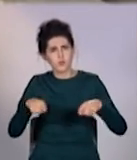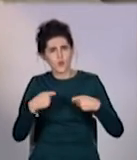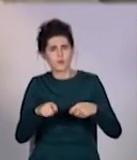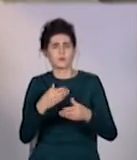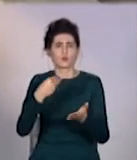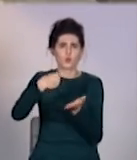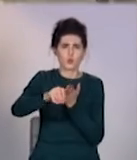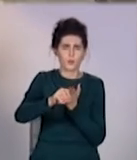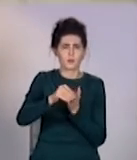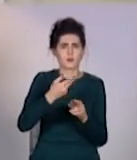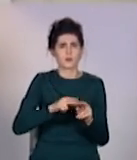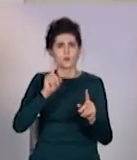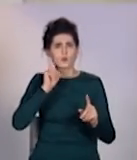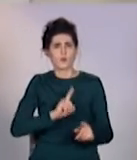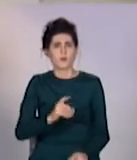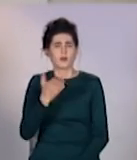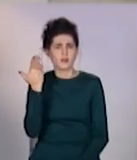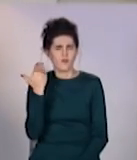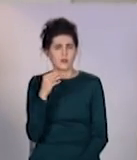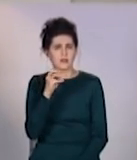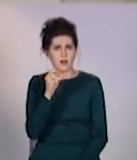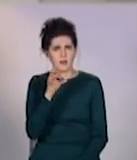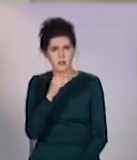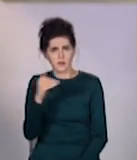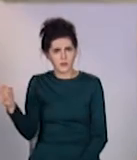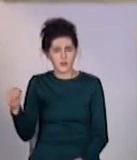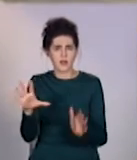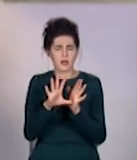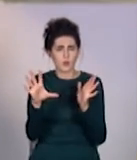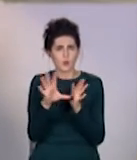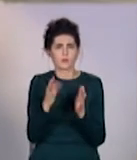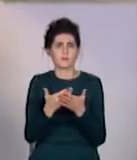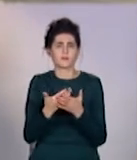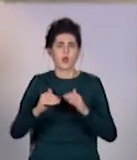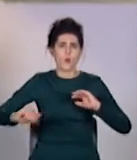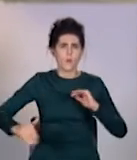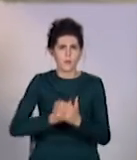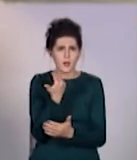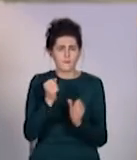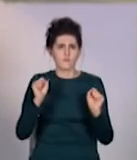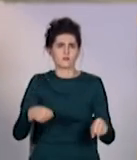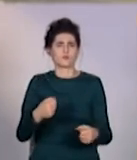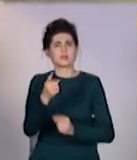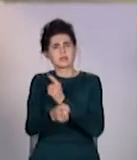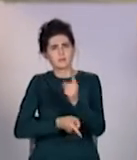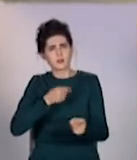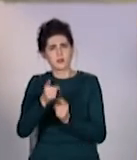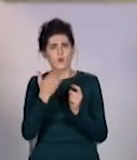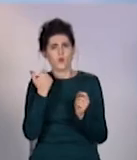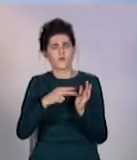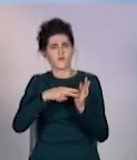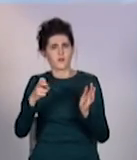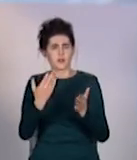куплі-продажу по зеленому тарифу на електроенергію, відновлювати постачання електроенергії після відключення за